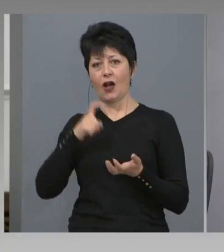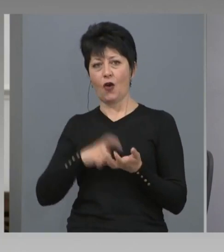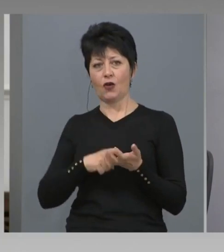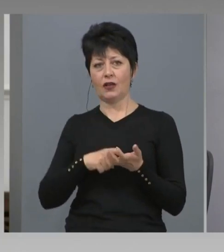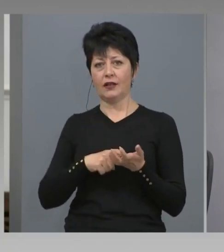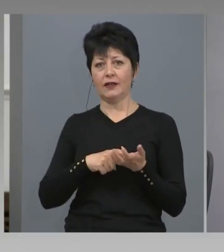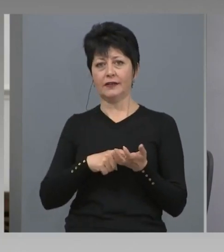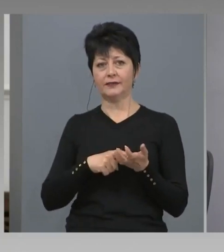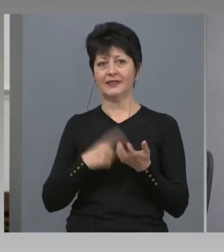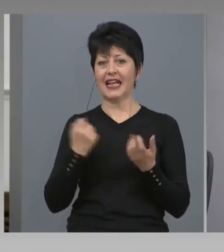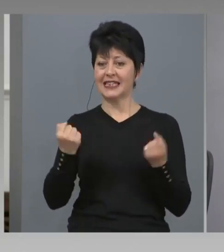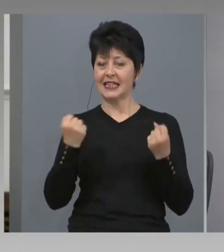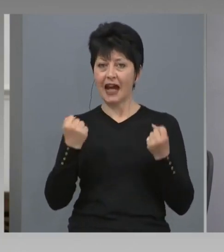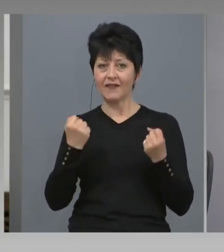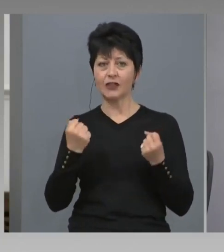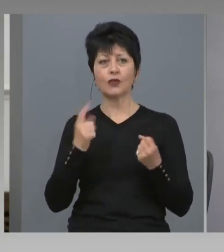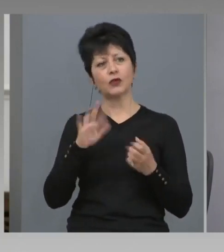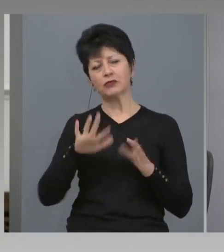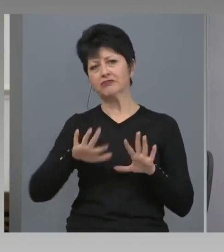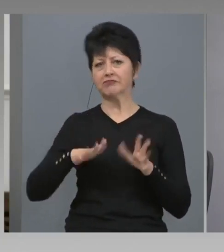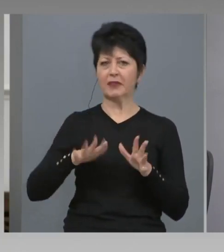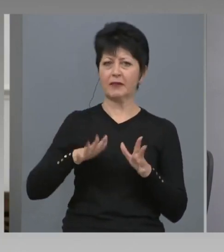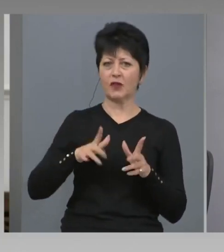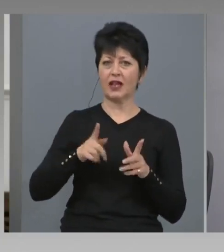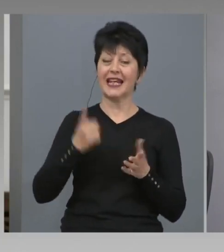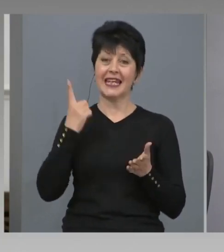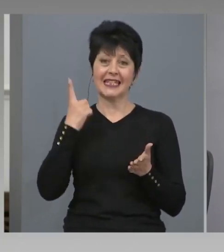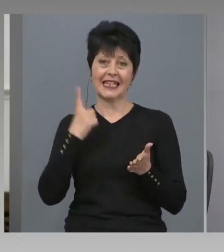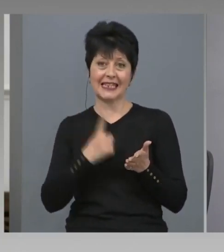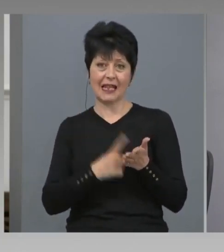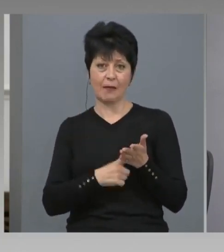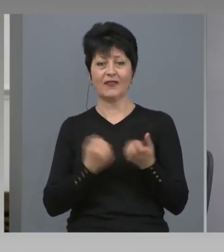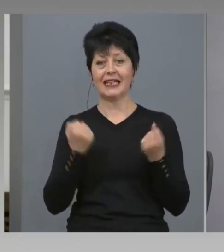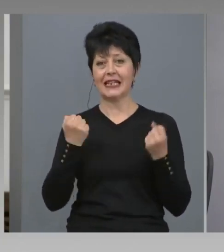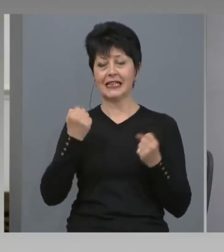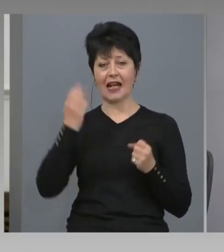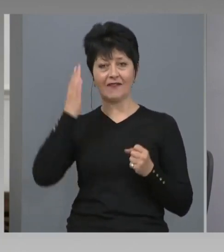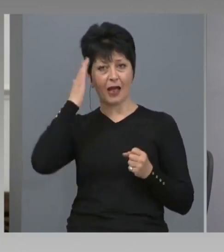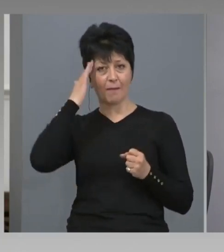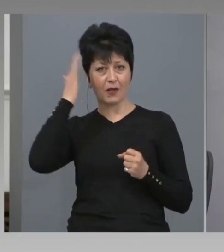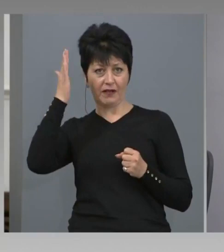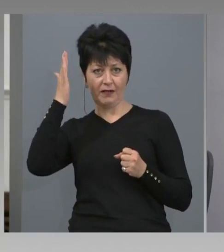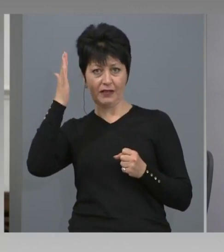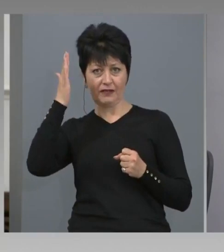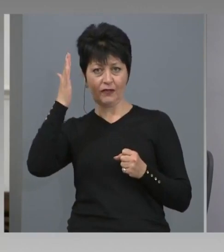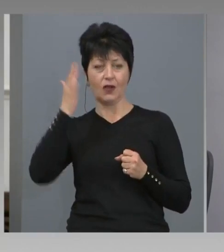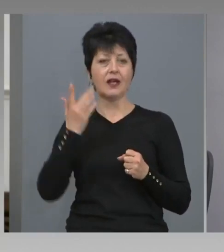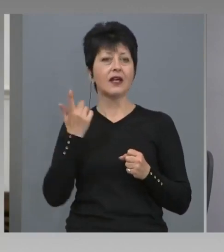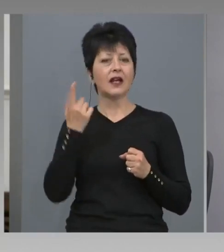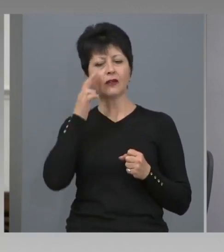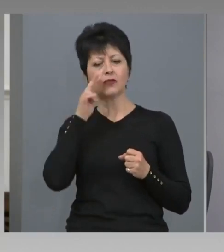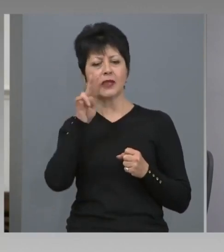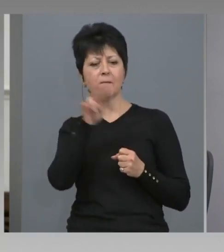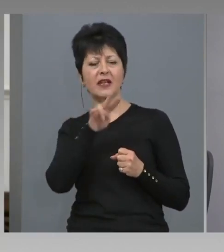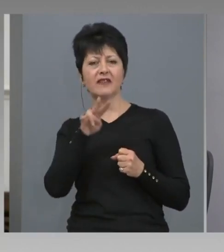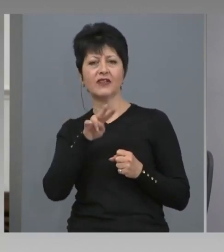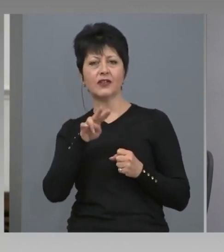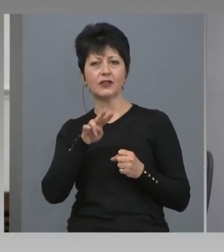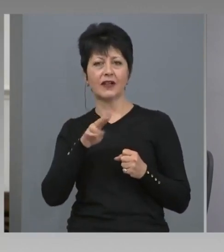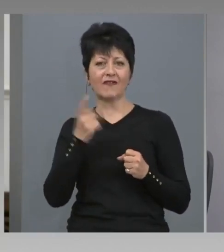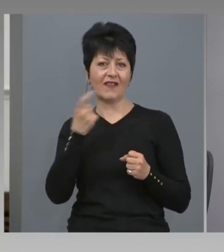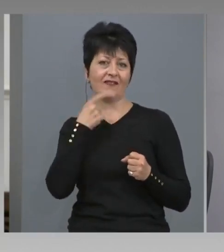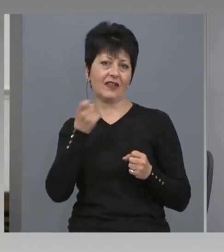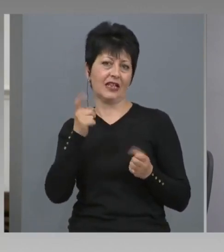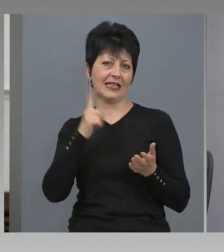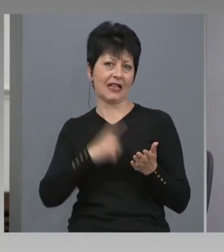предполага, и с заповеди на здравния министър, така както са предвидени компетенциите в самия закон. Вие виждате и